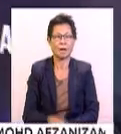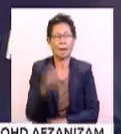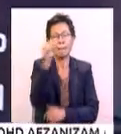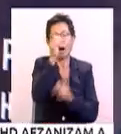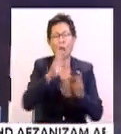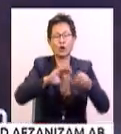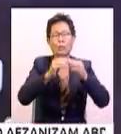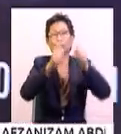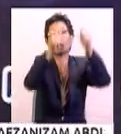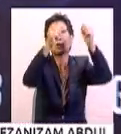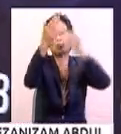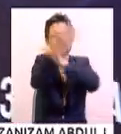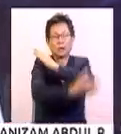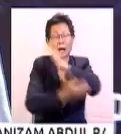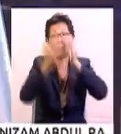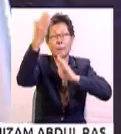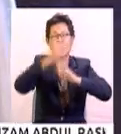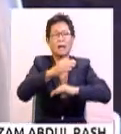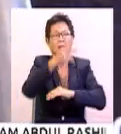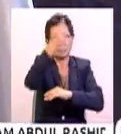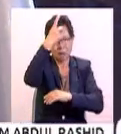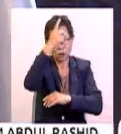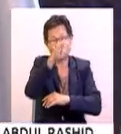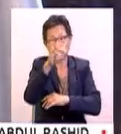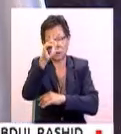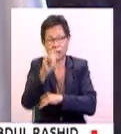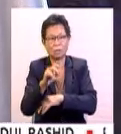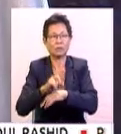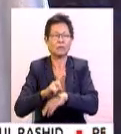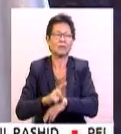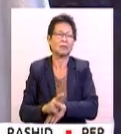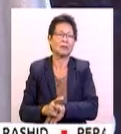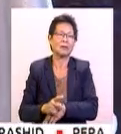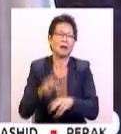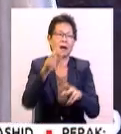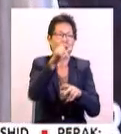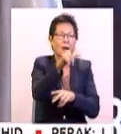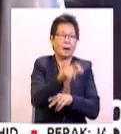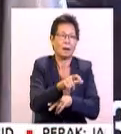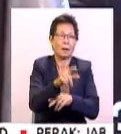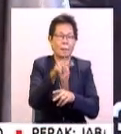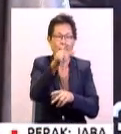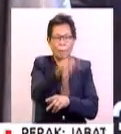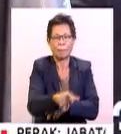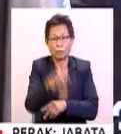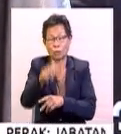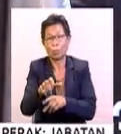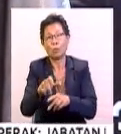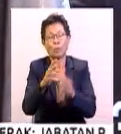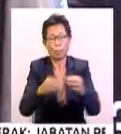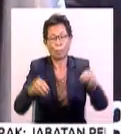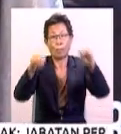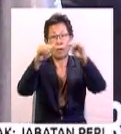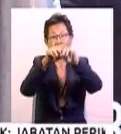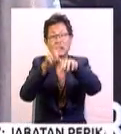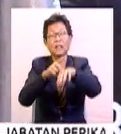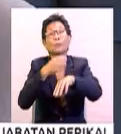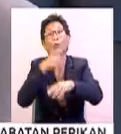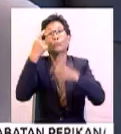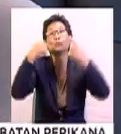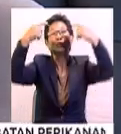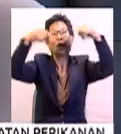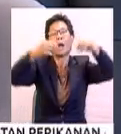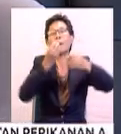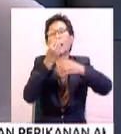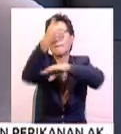Penyanyi nombor satu negara Datuk Seri Siti Nurhaliza dilamar penduduk qaryah Masjid Muhyiddin Shah Ipoh bagi menjayakan makan